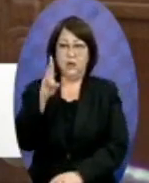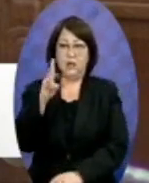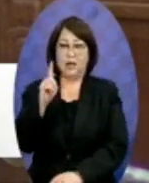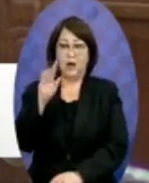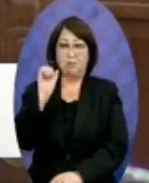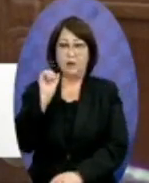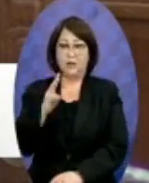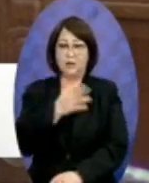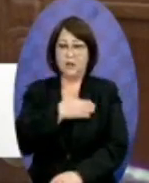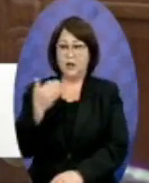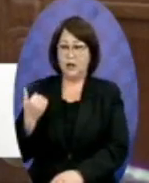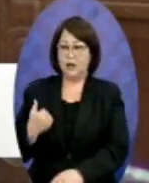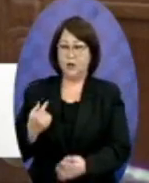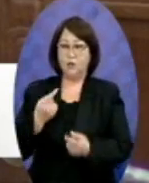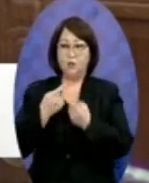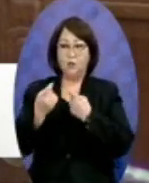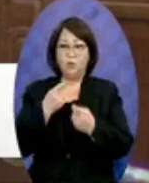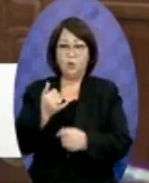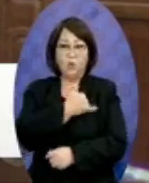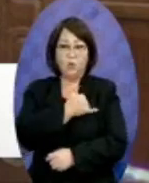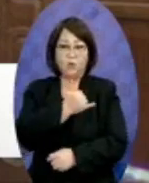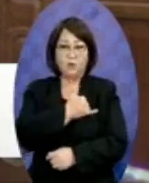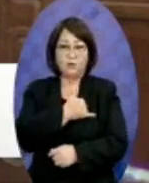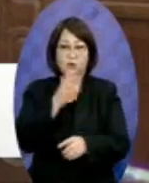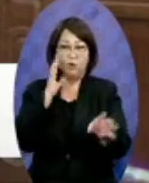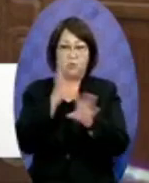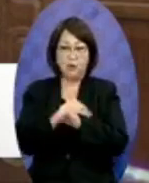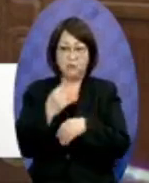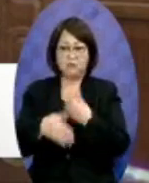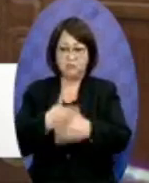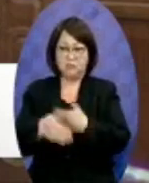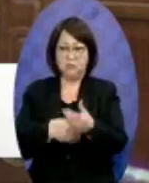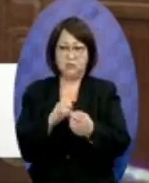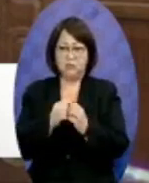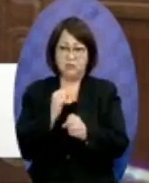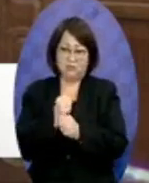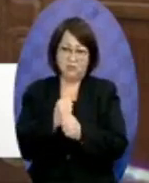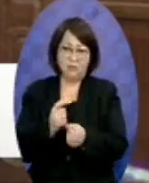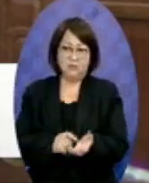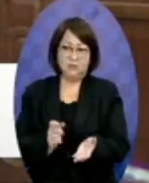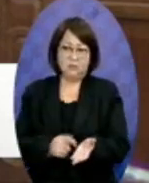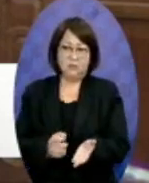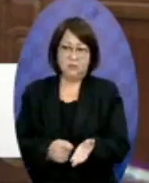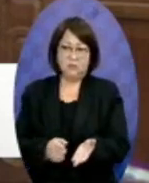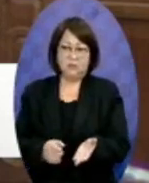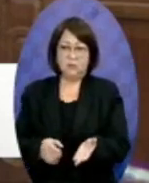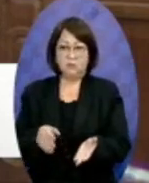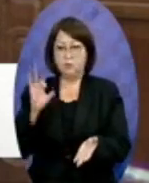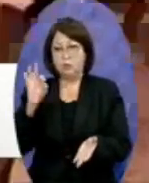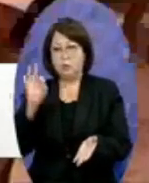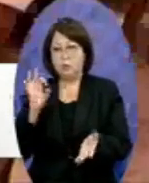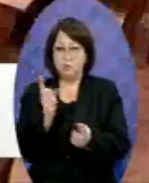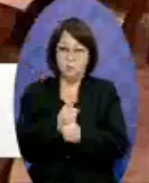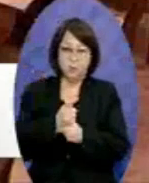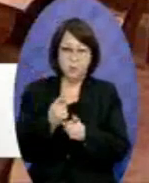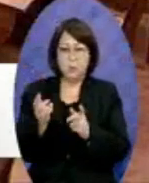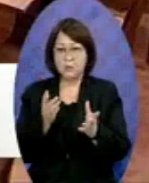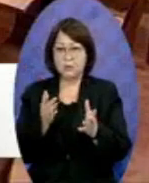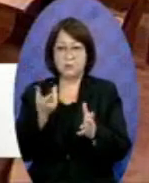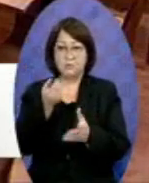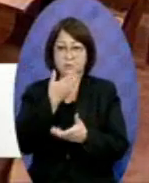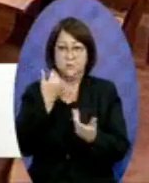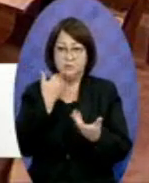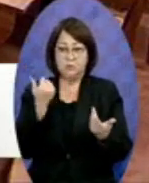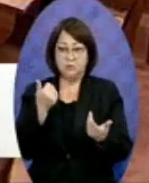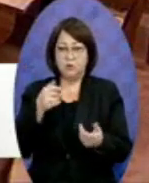хурлаа удирдаад цаашаа явмаар байна шүү дээ. Ер нь нэг талын 100% буруу гэж байхгүй шүү дээ.